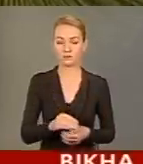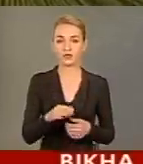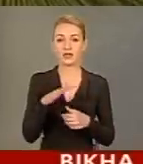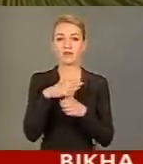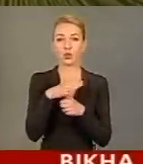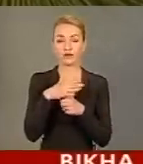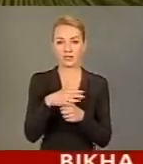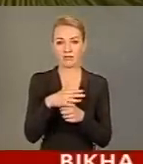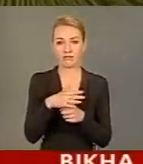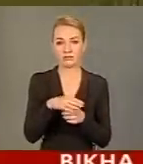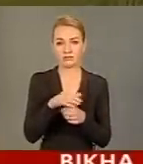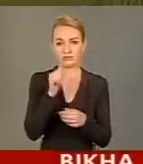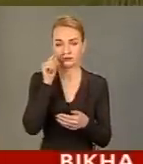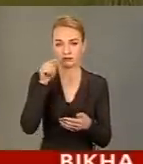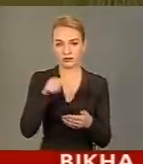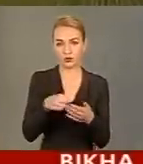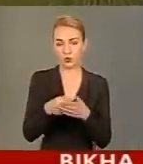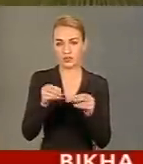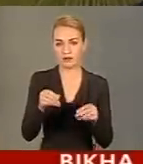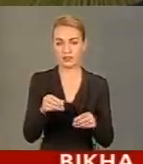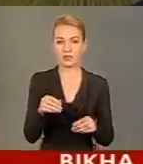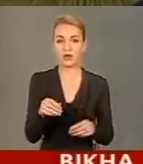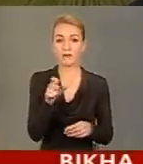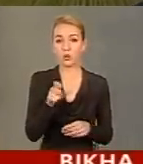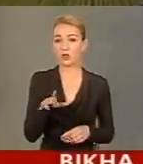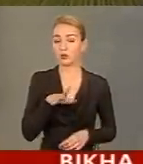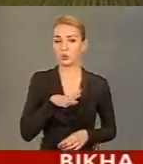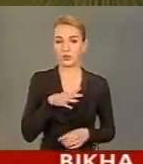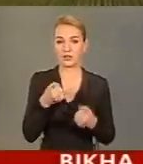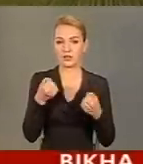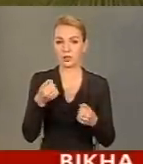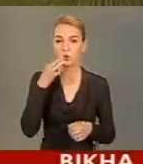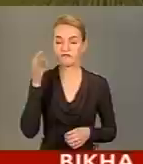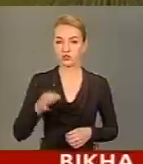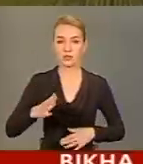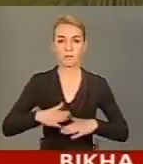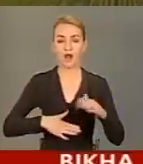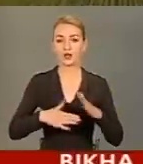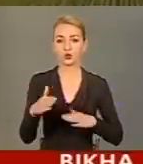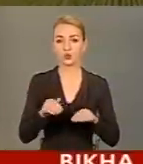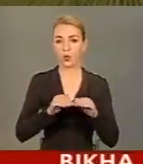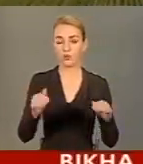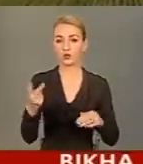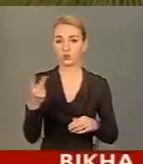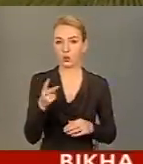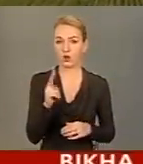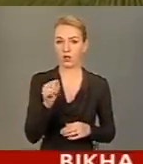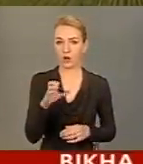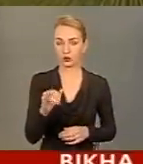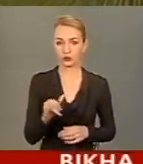летів, клюнув носом і пішов до землі. Пілоти були дуже досвідчені, практично на рівні 2-го